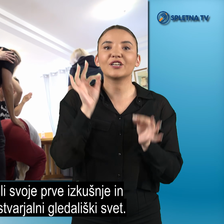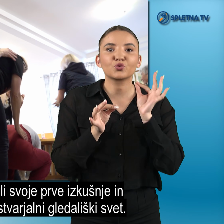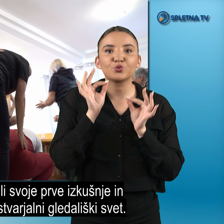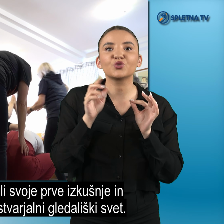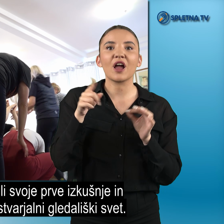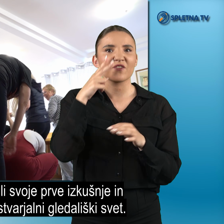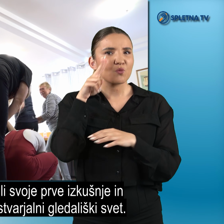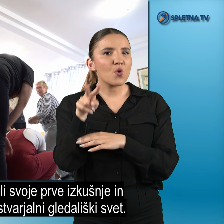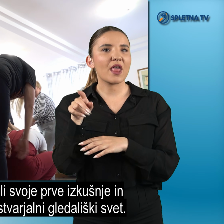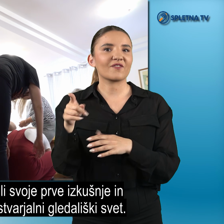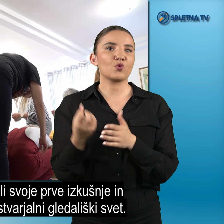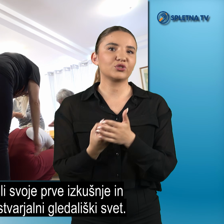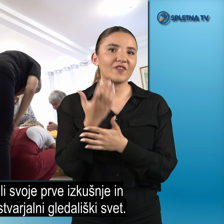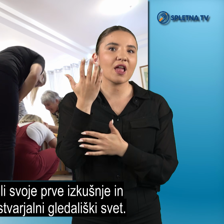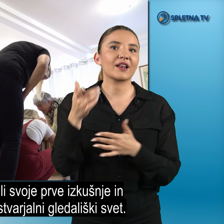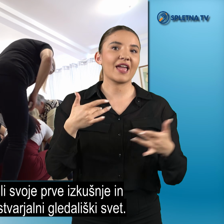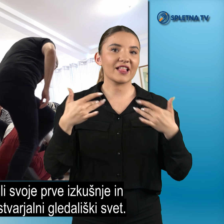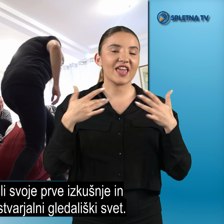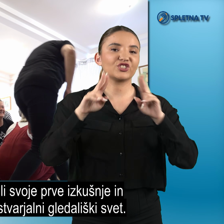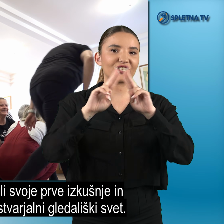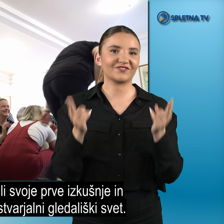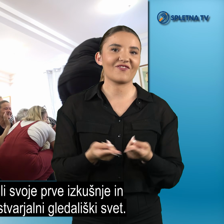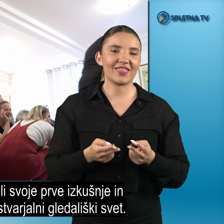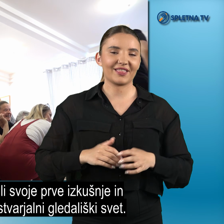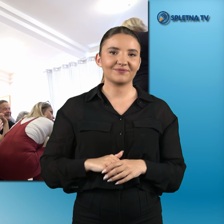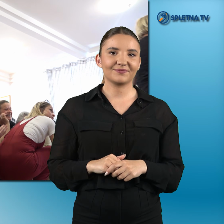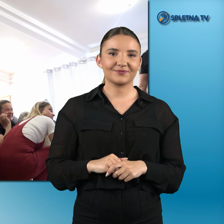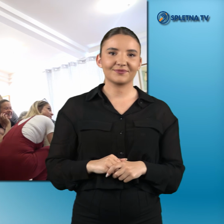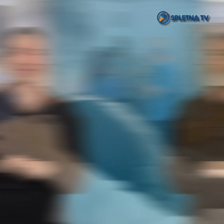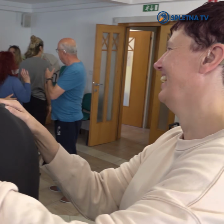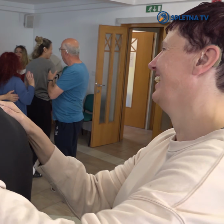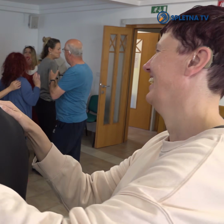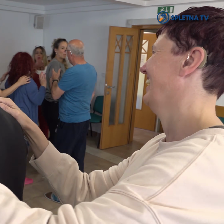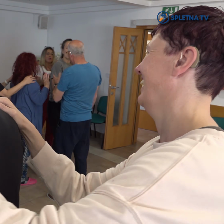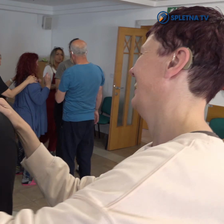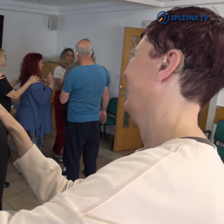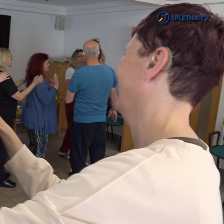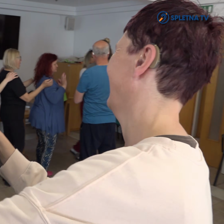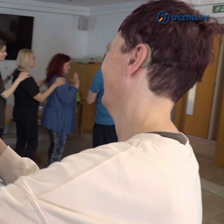prve izkušnje in vpogled v ustvarjalni gledališki svet.